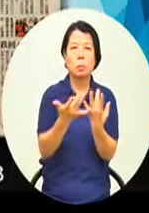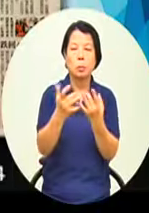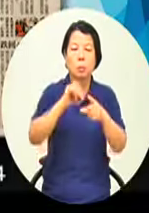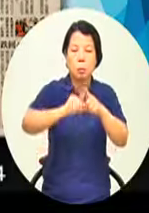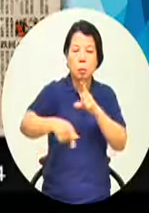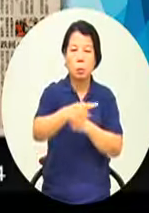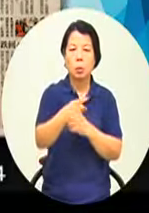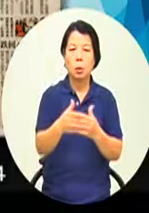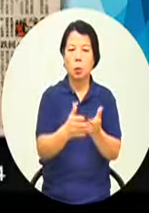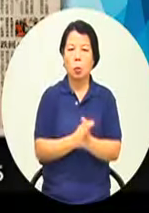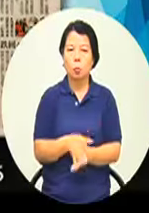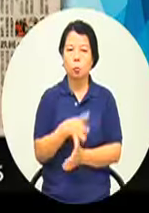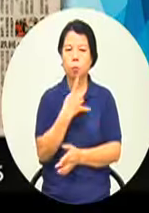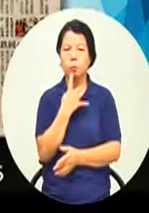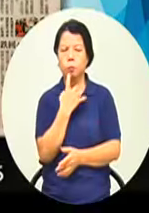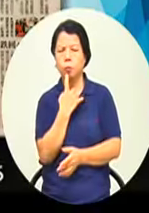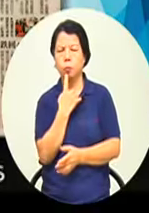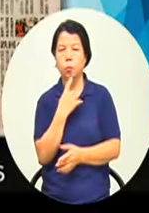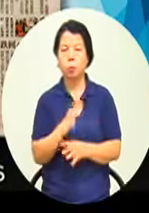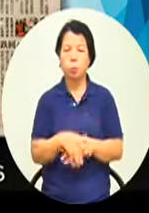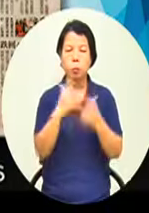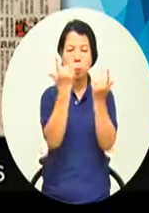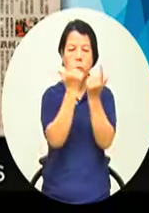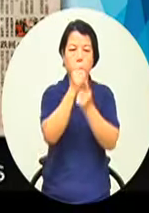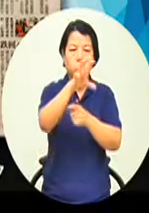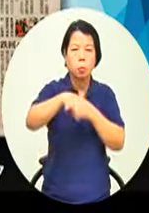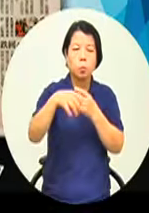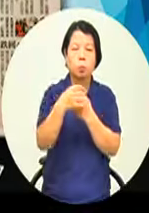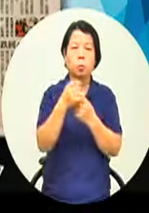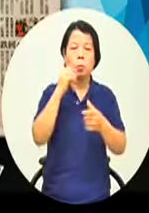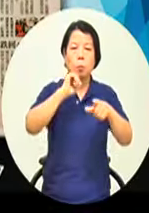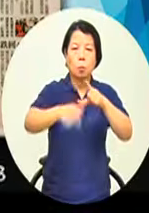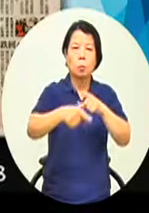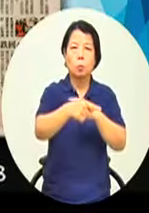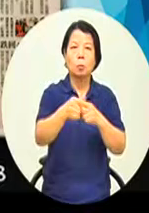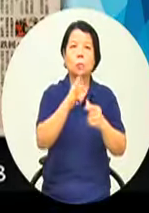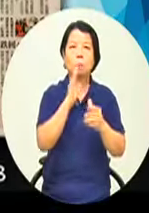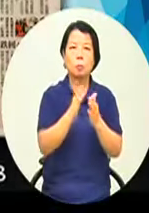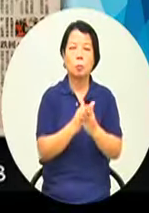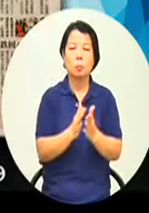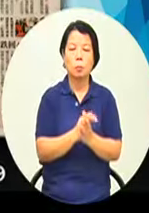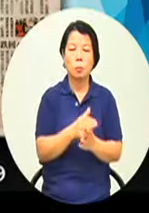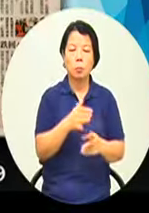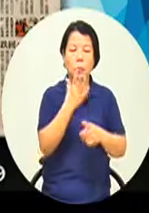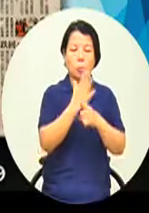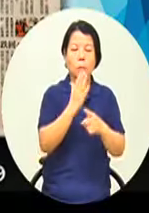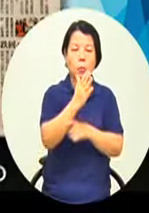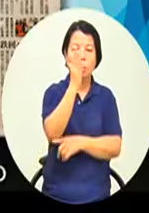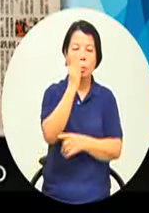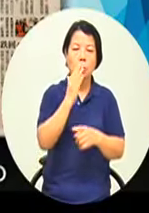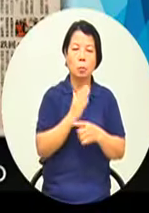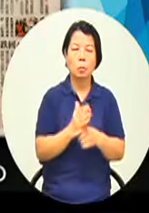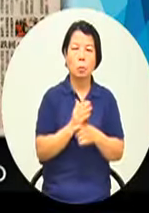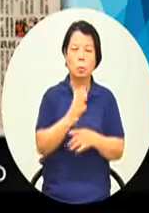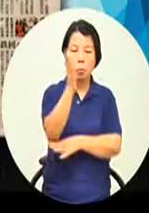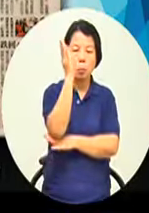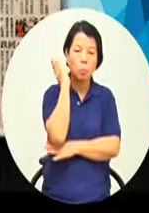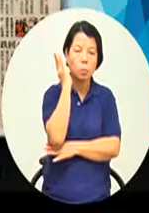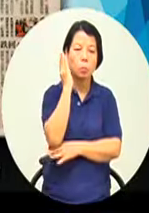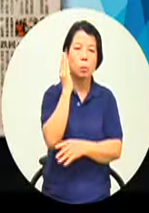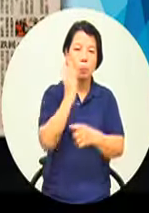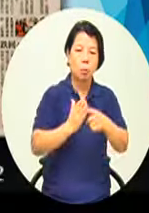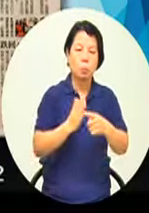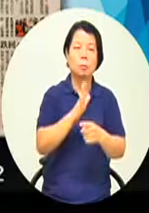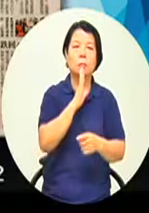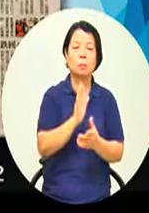席觉得很疑惑，台北农产公司它是一个半官方的单位哦，又有一